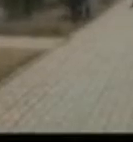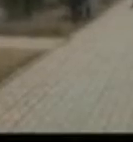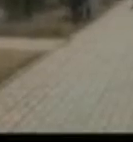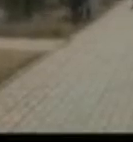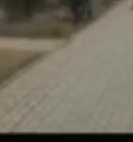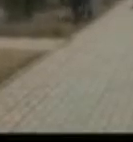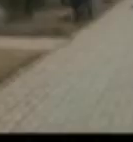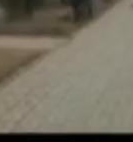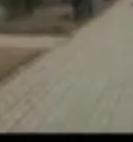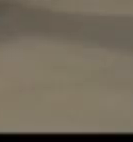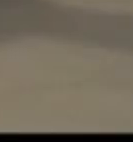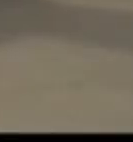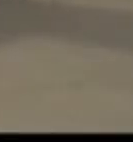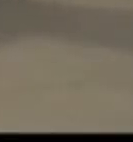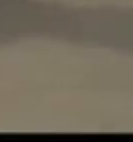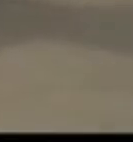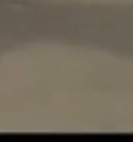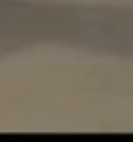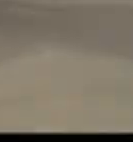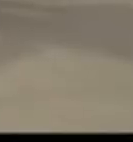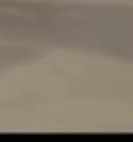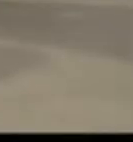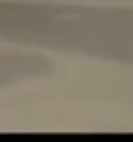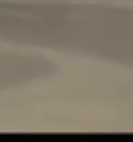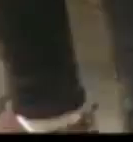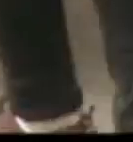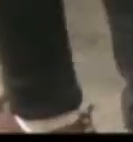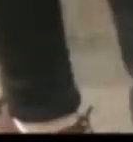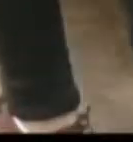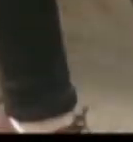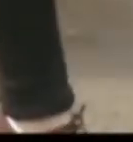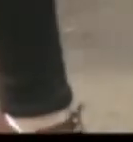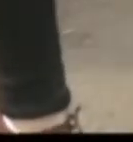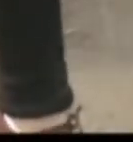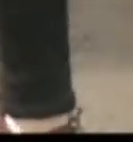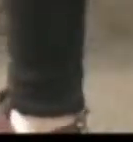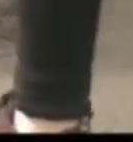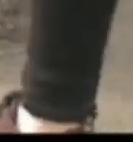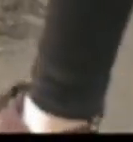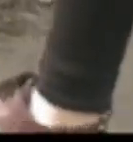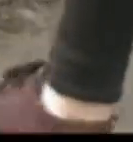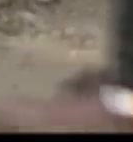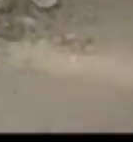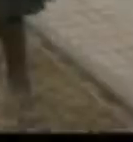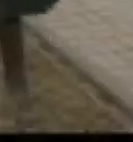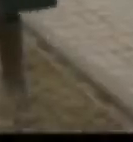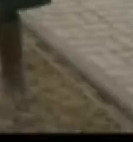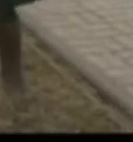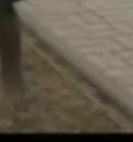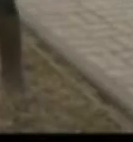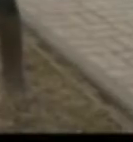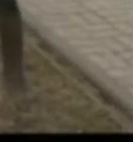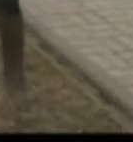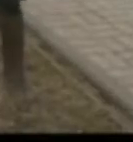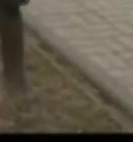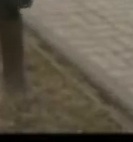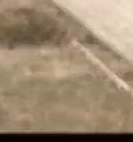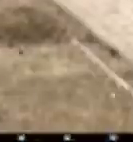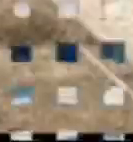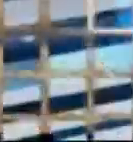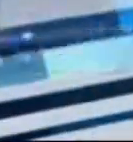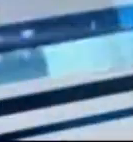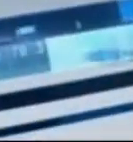на субботник. В семье дан старт санитарному двухмесячнику. К первому общегородскому субботнику активно подключились предприятия и финансовые